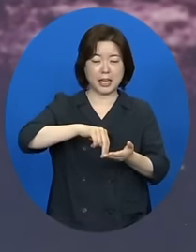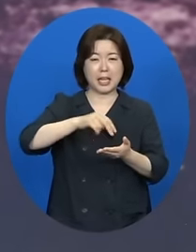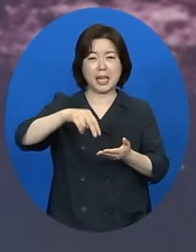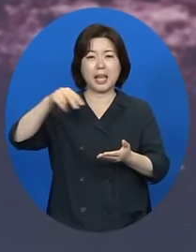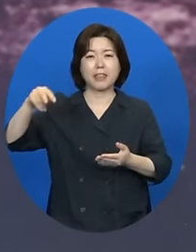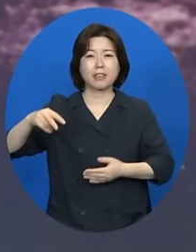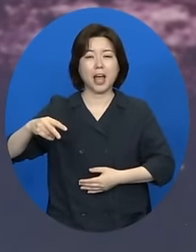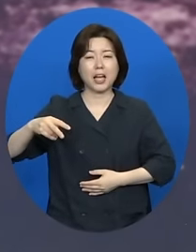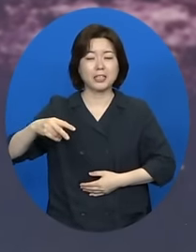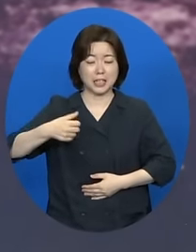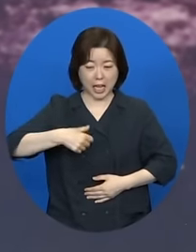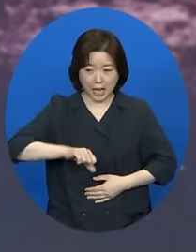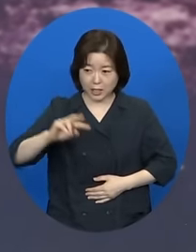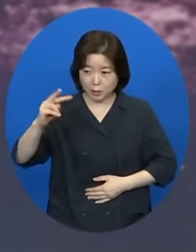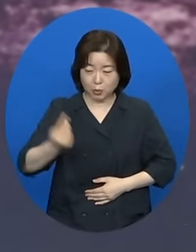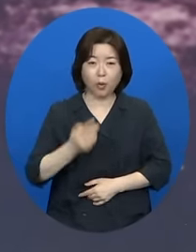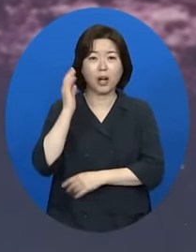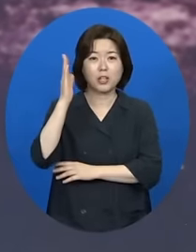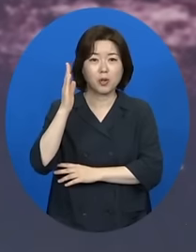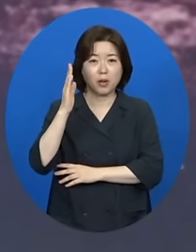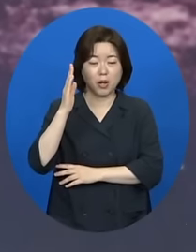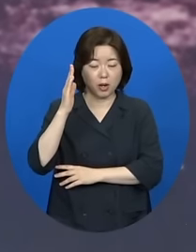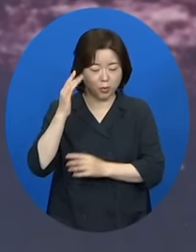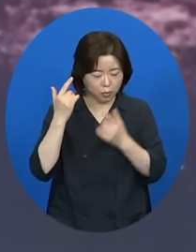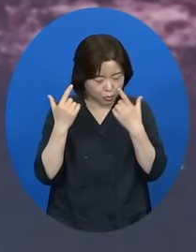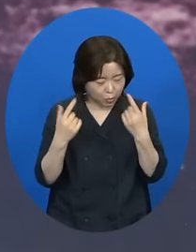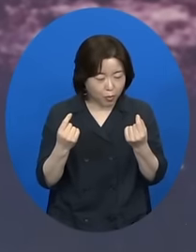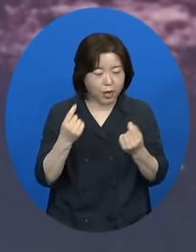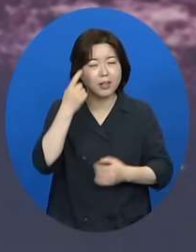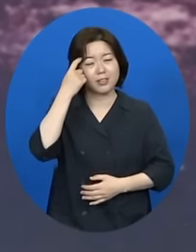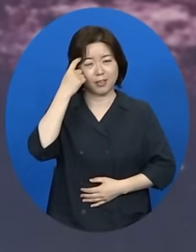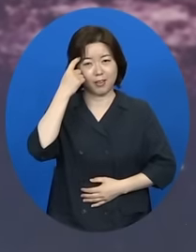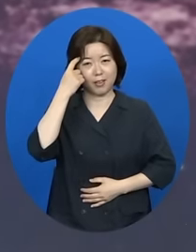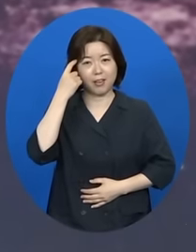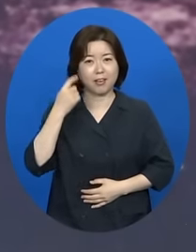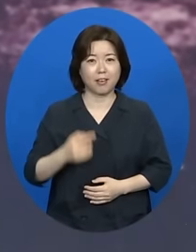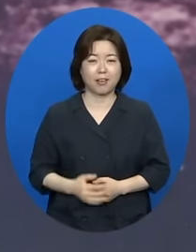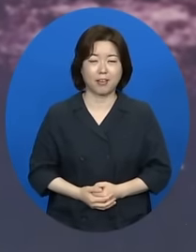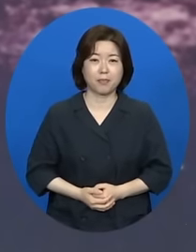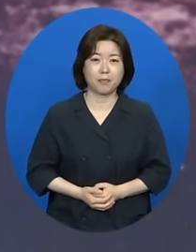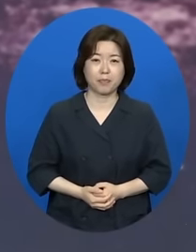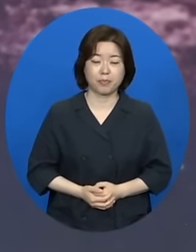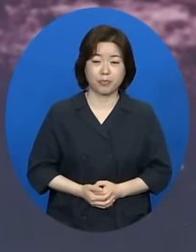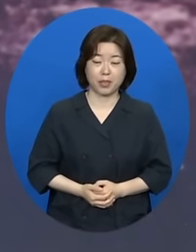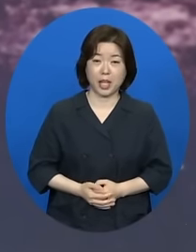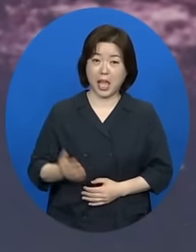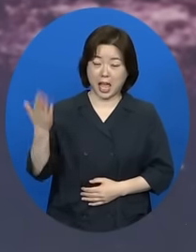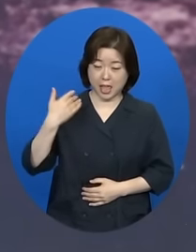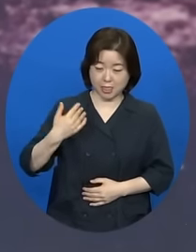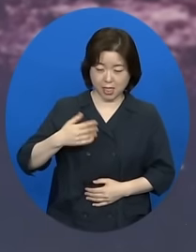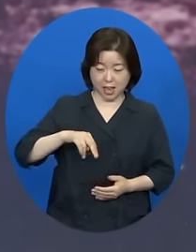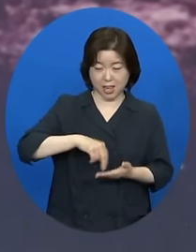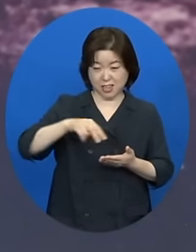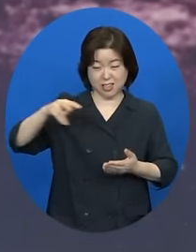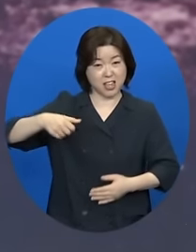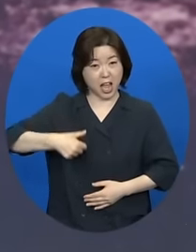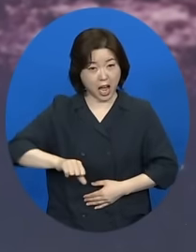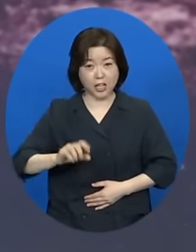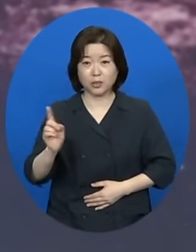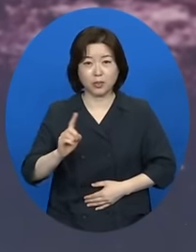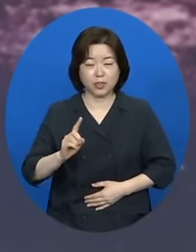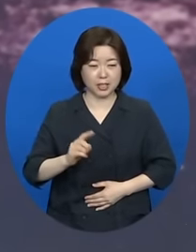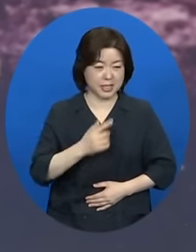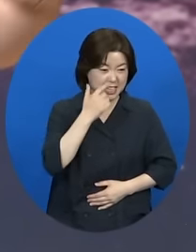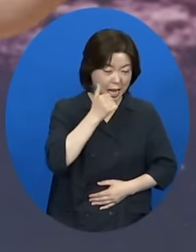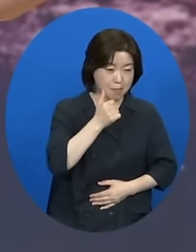부르고 싶은 충동을 느낍니다. 정말 너무 흡사하지 않습니까? 그 탕자 어떻게 했습니까? 아버지 유산을